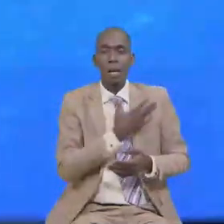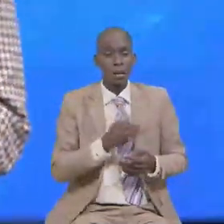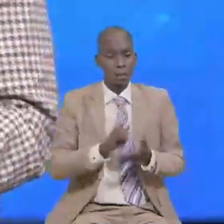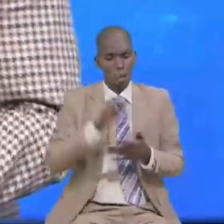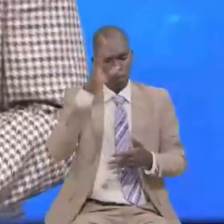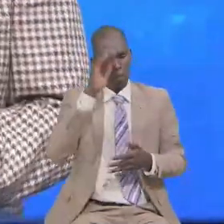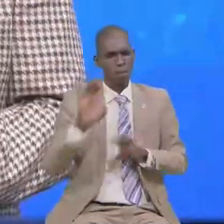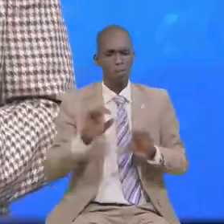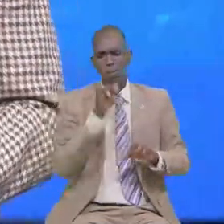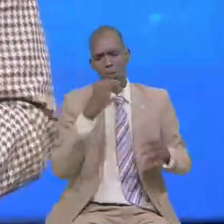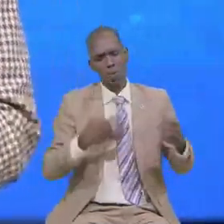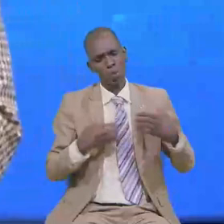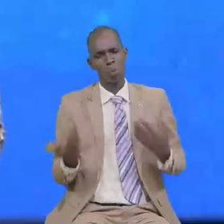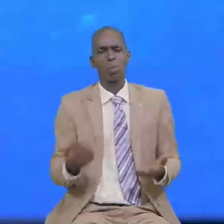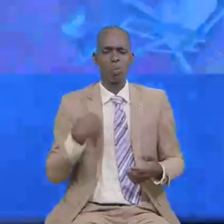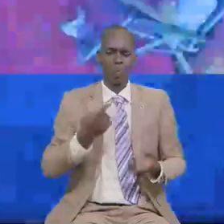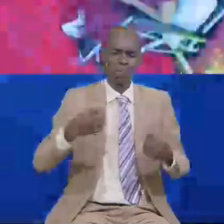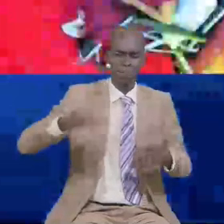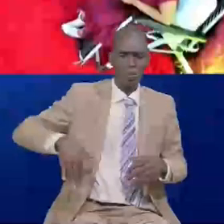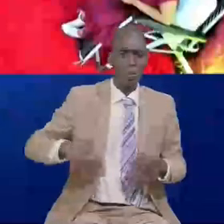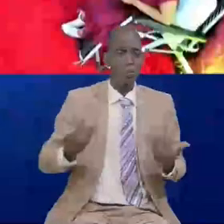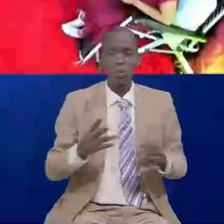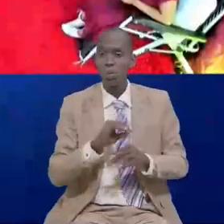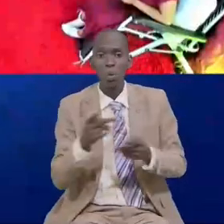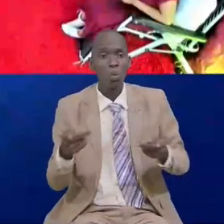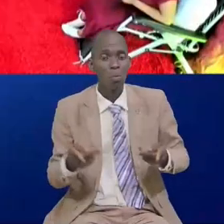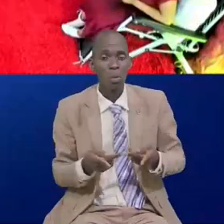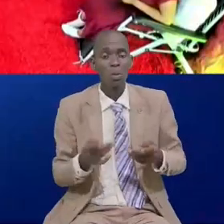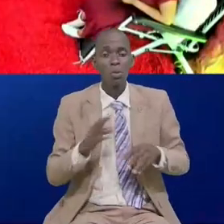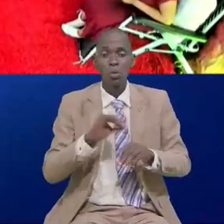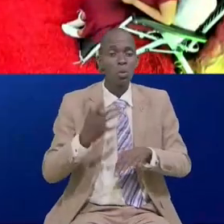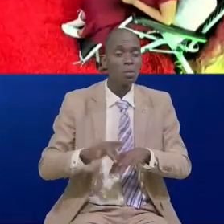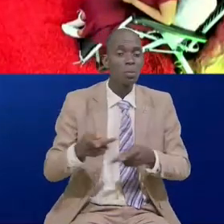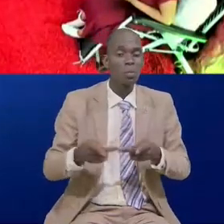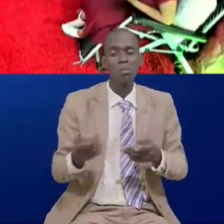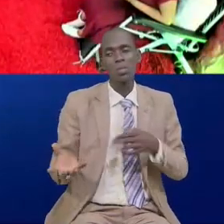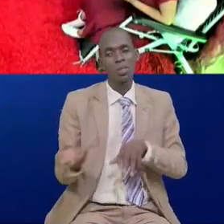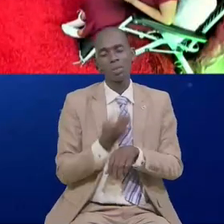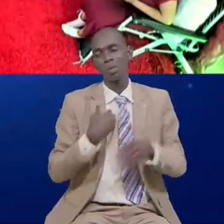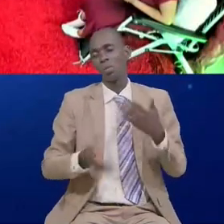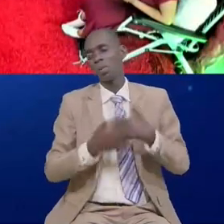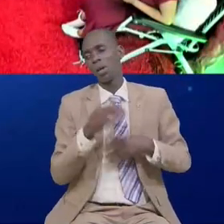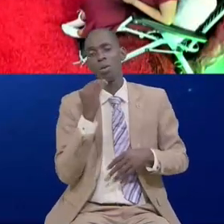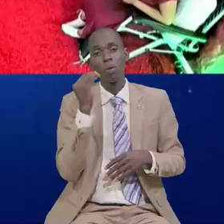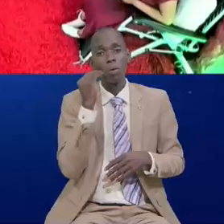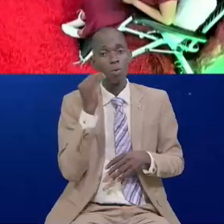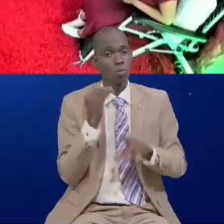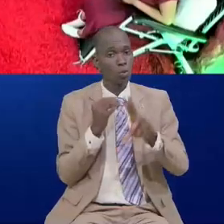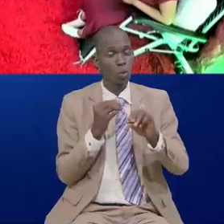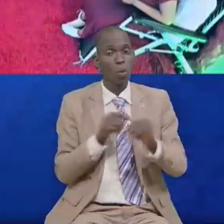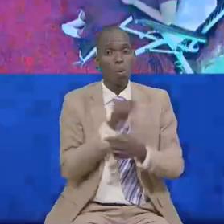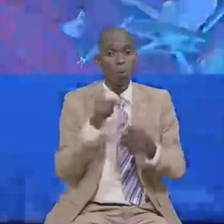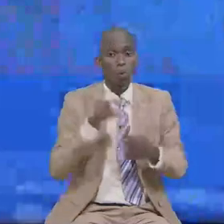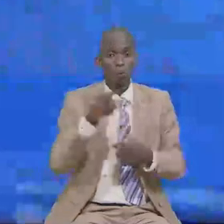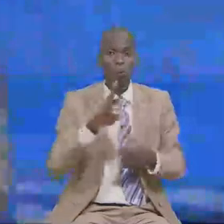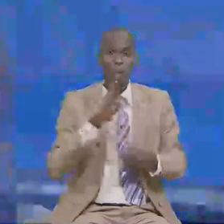L'homme n'a pas dit que nous sommes venus en retard, il n'y a pas de siège, ramenez-moi à la maison. Lorsque tu